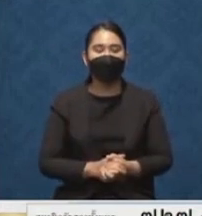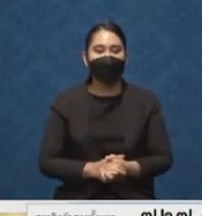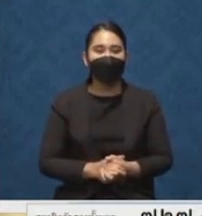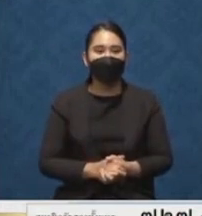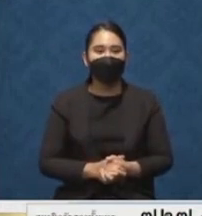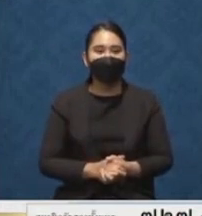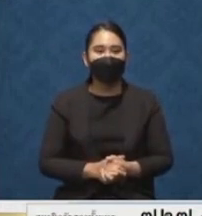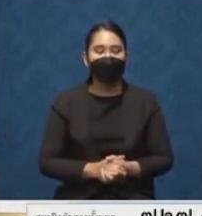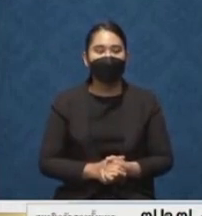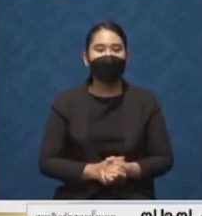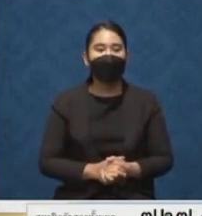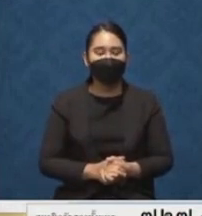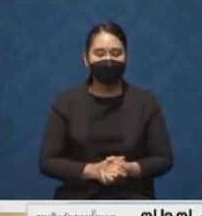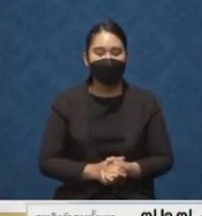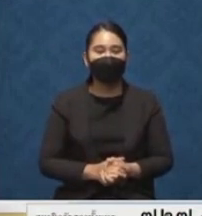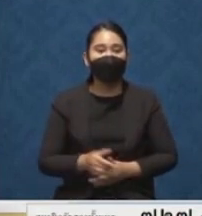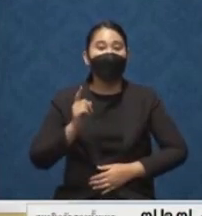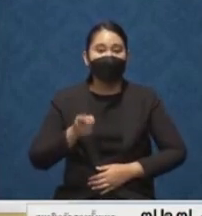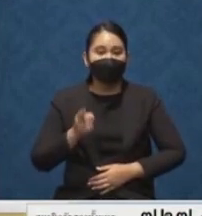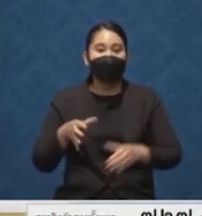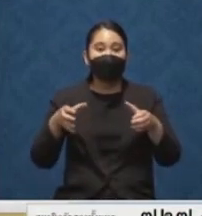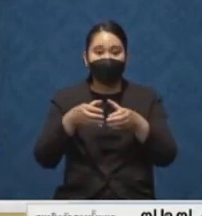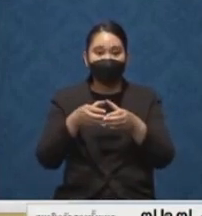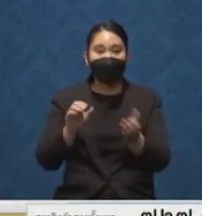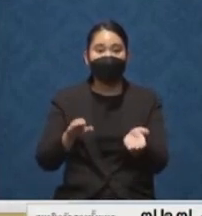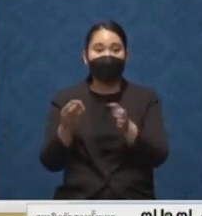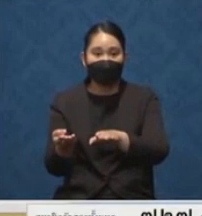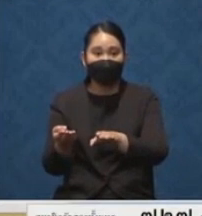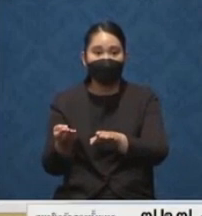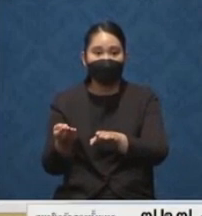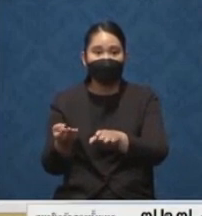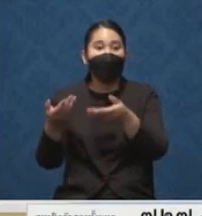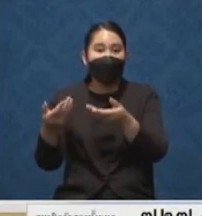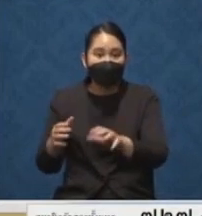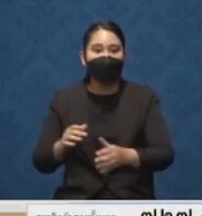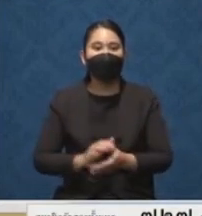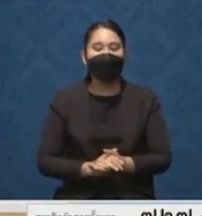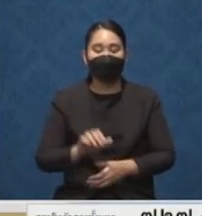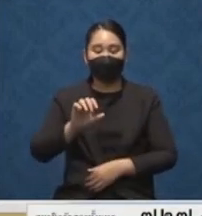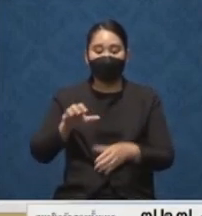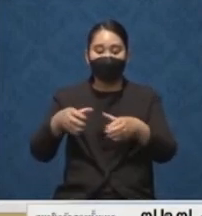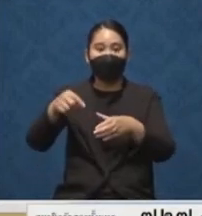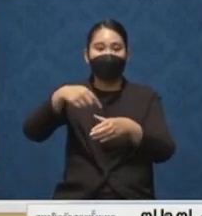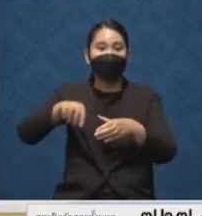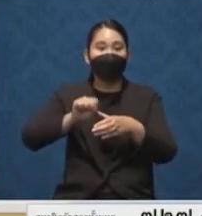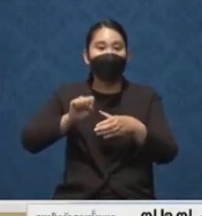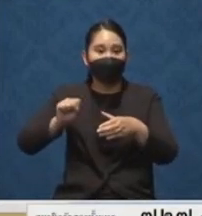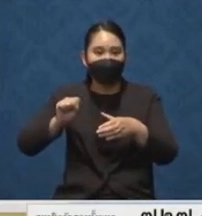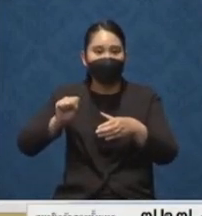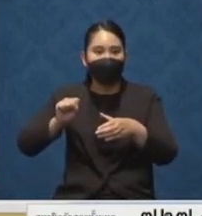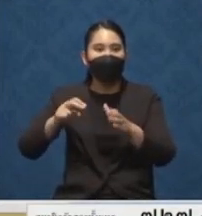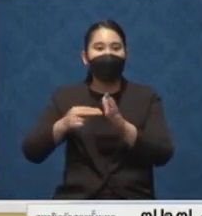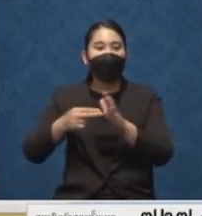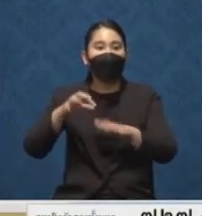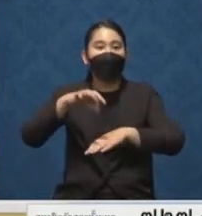จริงๆแล้วเนี่ยนะครับเมื่อพรรคที่ถูกยุบไปนั้นเนี่ยนะครับสมาชิกที่อยู่ในพรรคนั้นเนี่ยก็จะต้อง